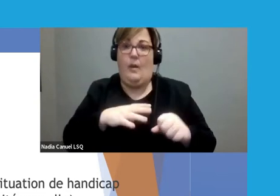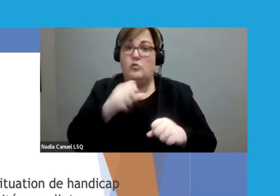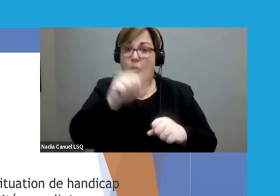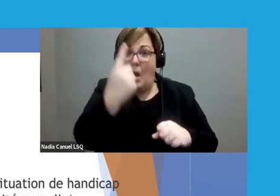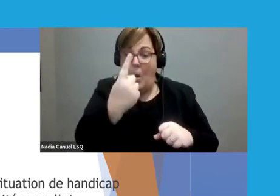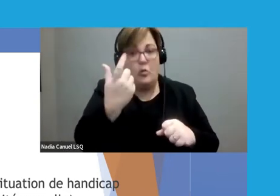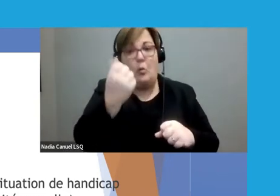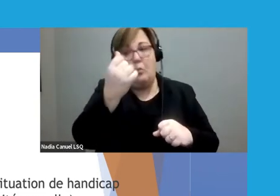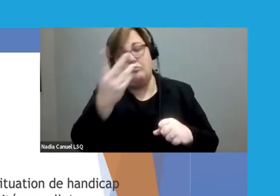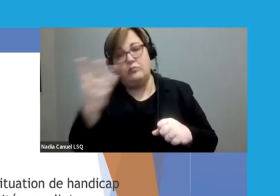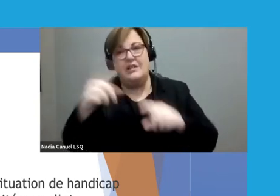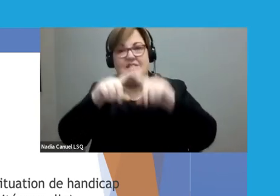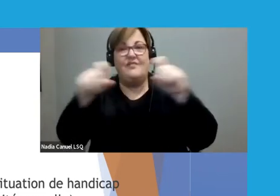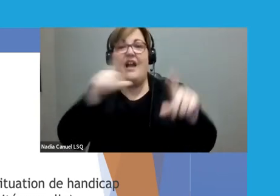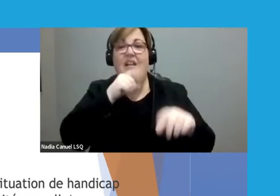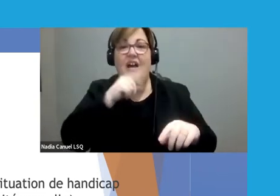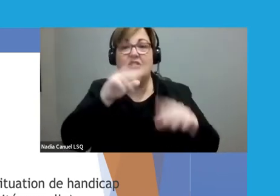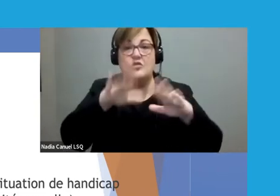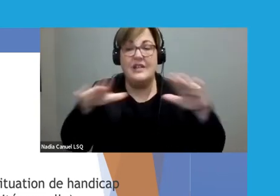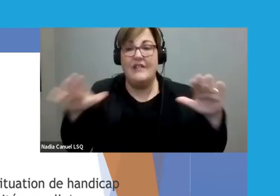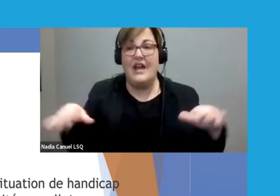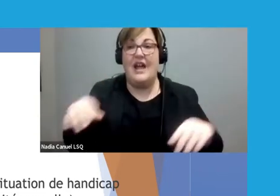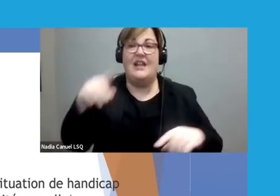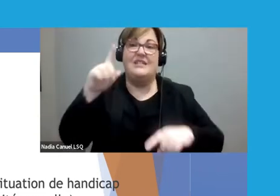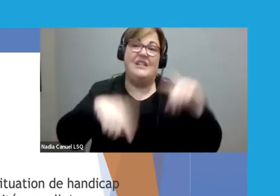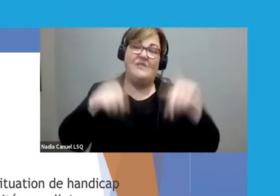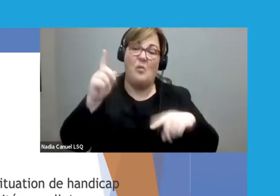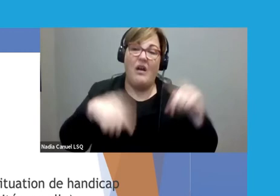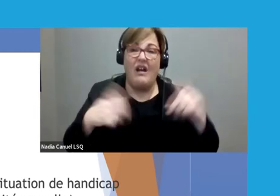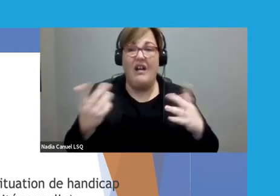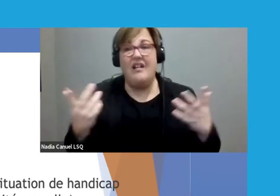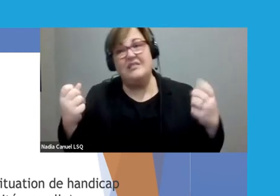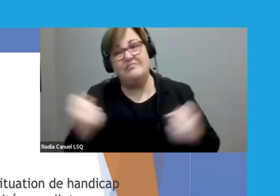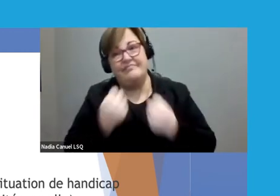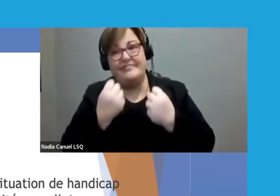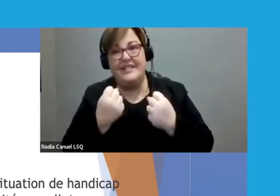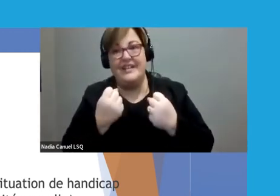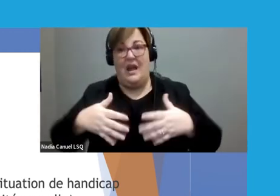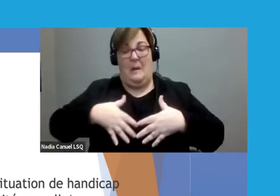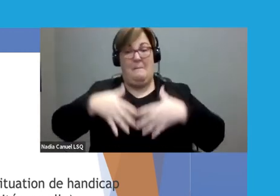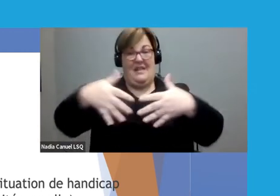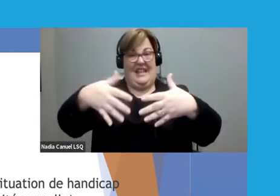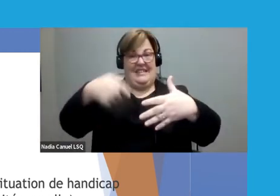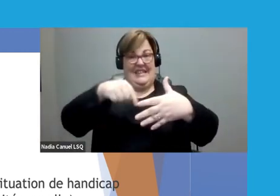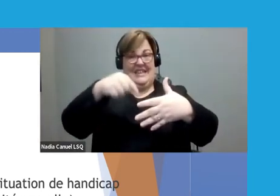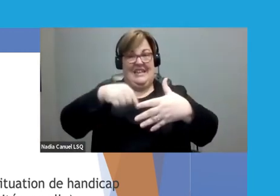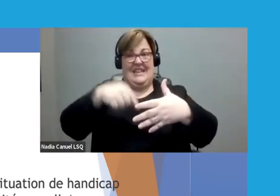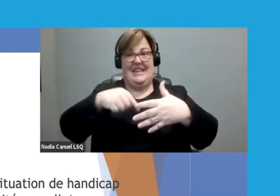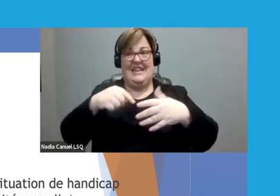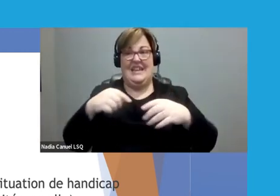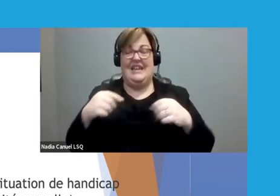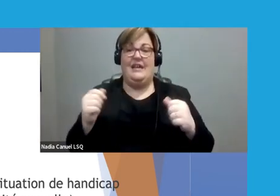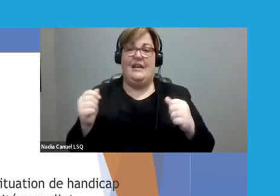de différents âges, et que malheureusement, cette natalité peut tout